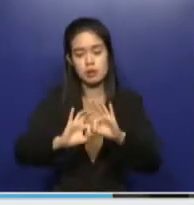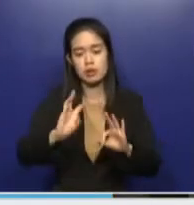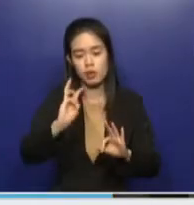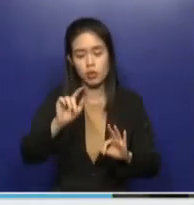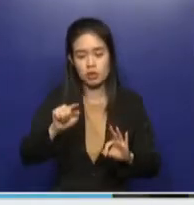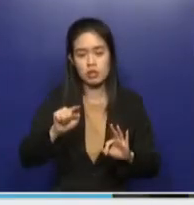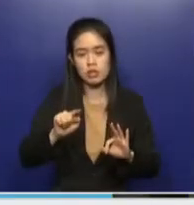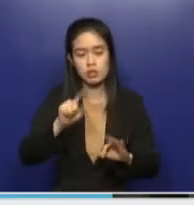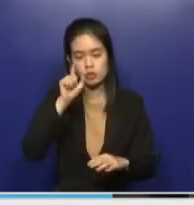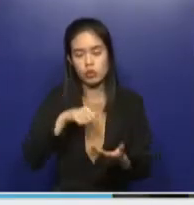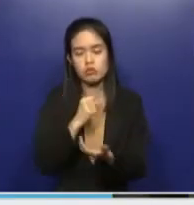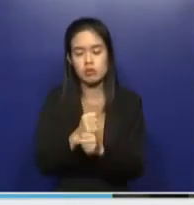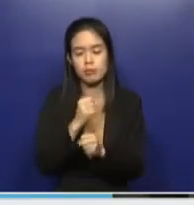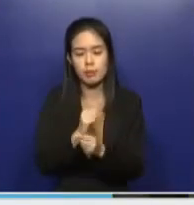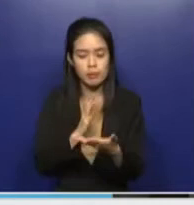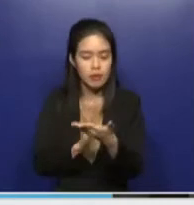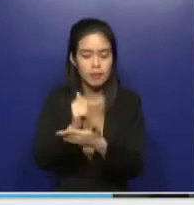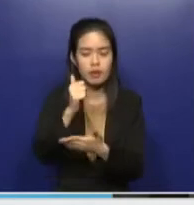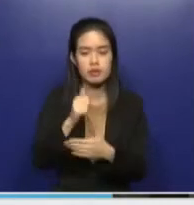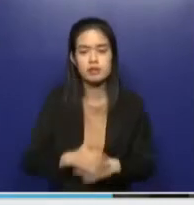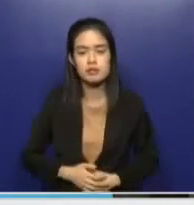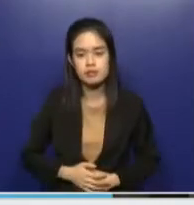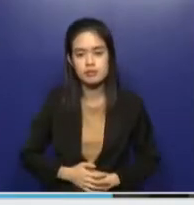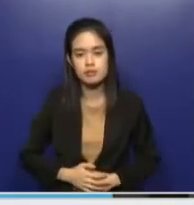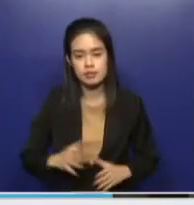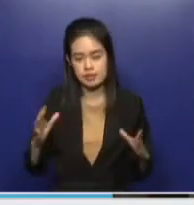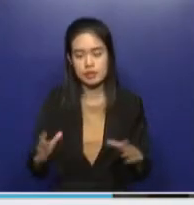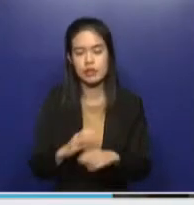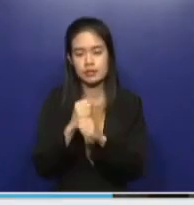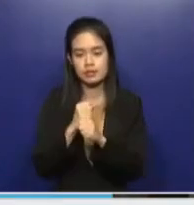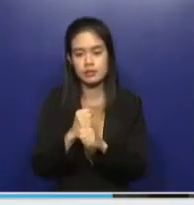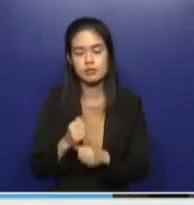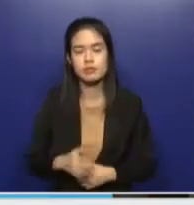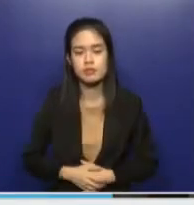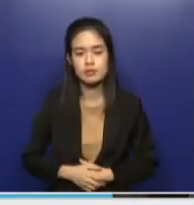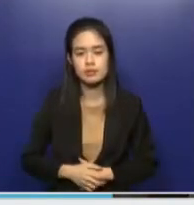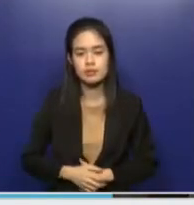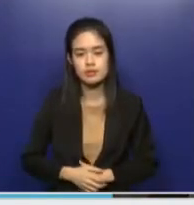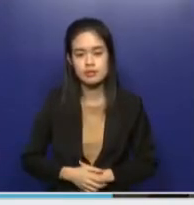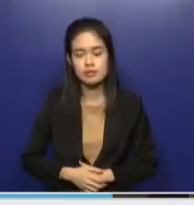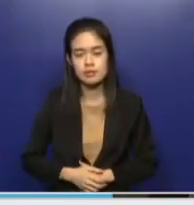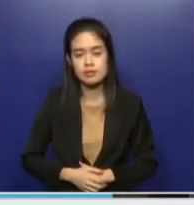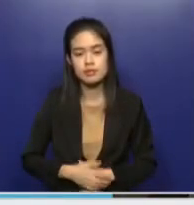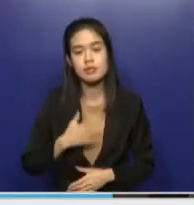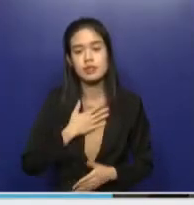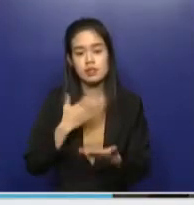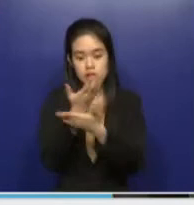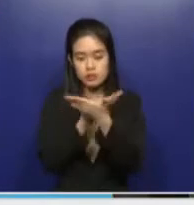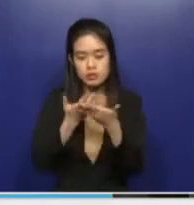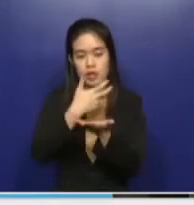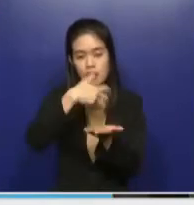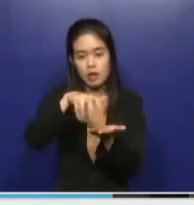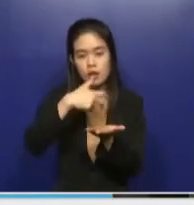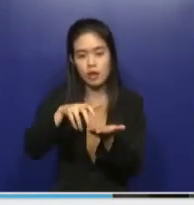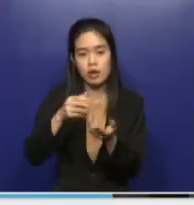ทำงานให้สำเร็จ ผมขออนุญาตที่จะสรุปกับท่านประธานครับว่าจากที่ผมได้อภิปรายและเสนอแนะกับรัฐบ